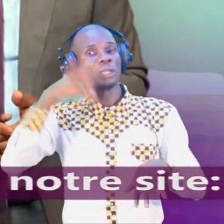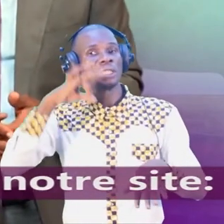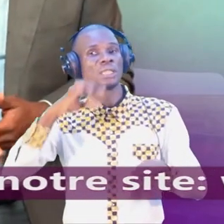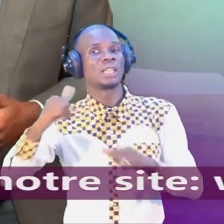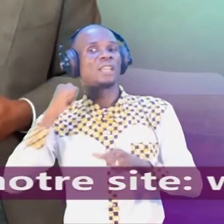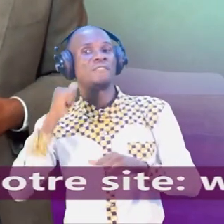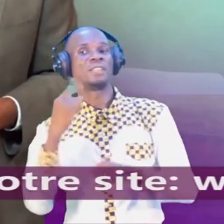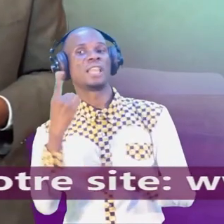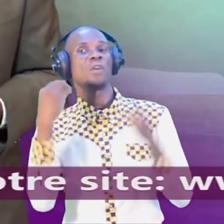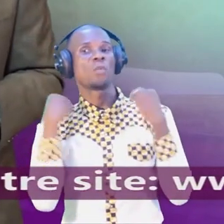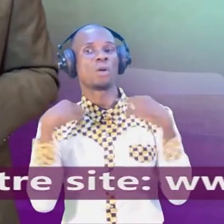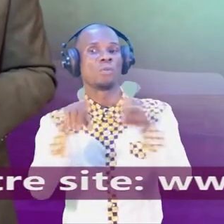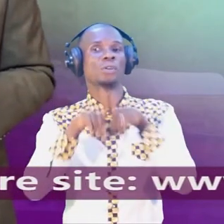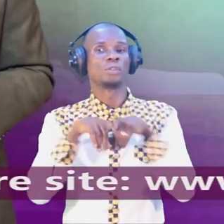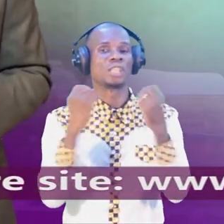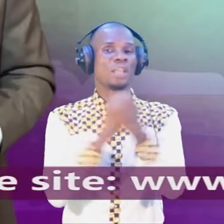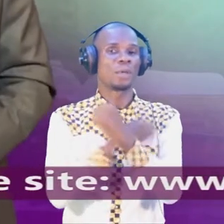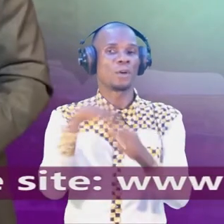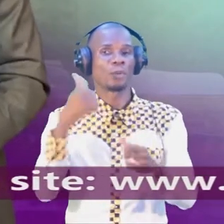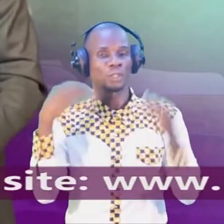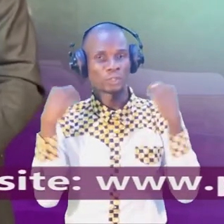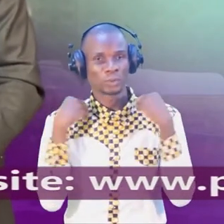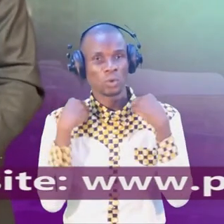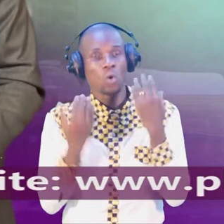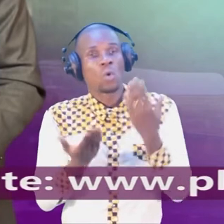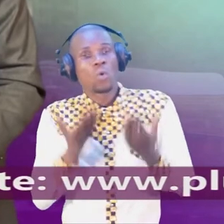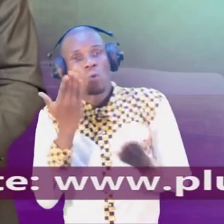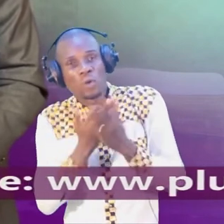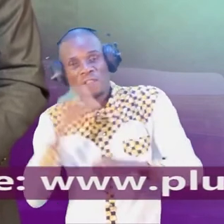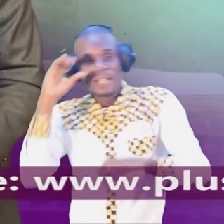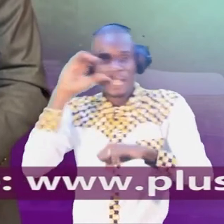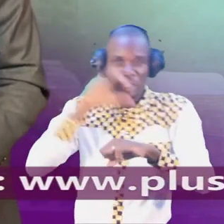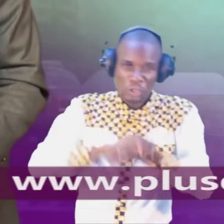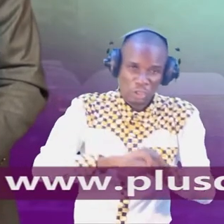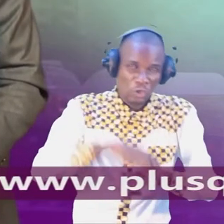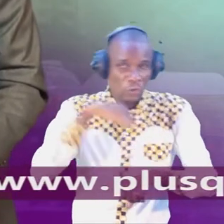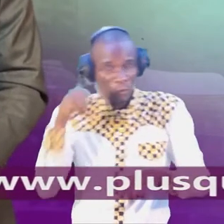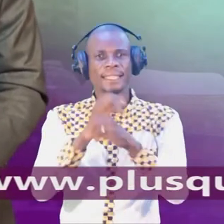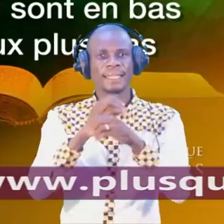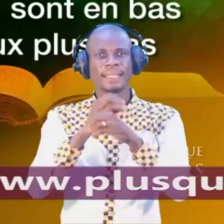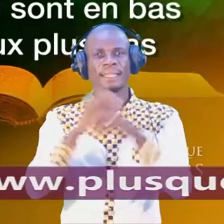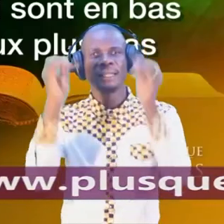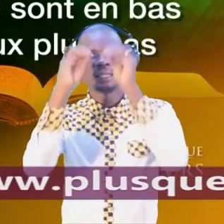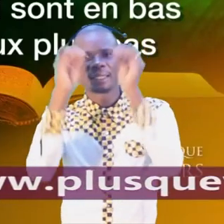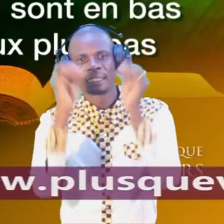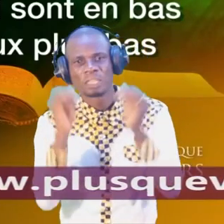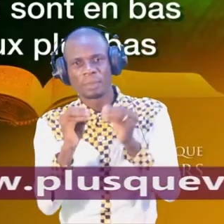yote. Tuende katika sheria ya pili, fungu la 4 katika Kutoka 20.